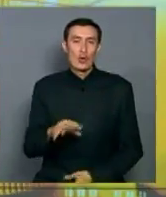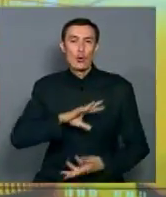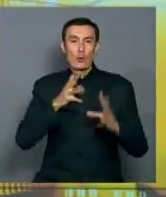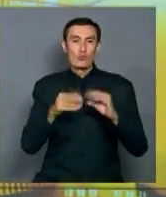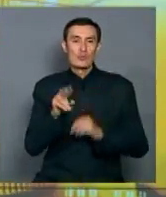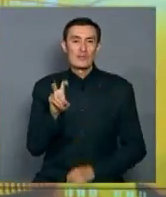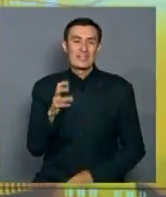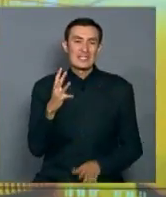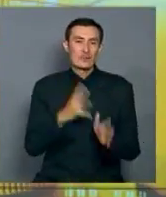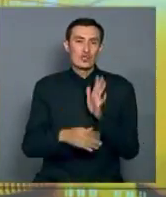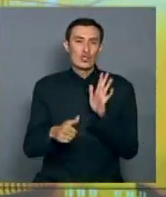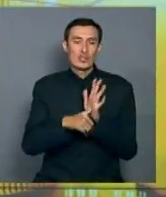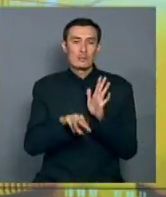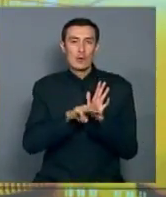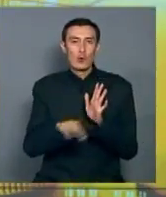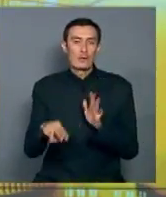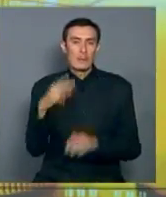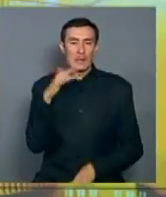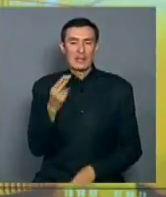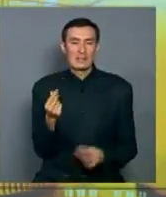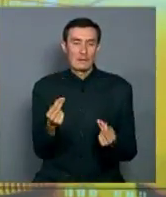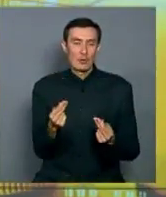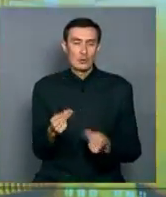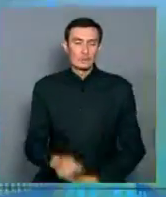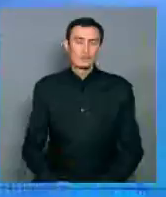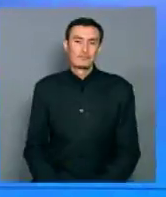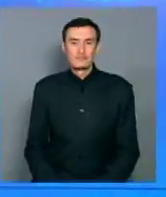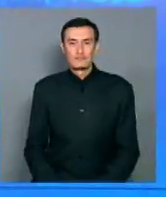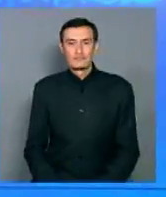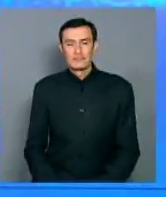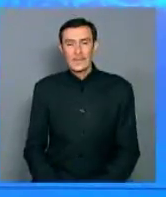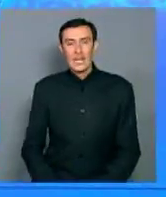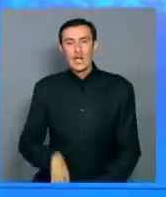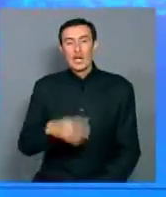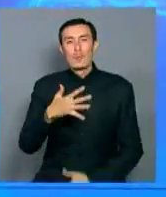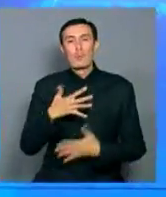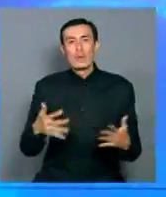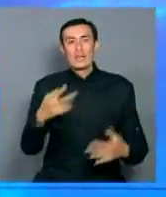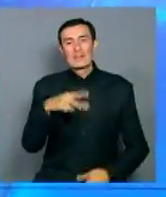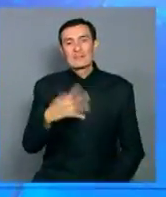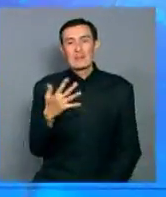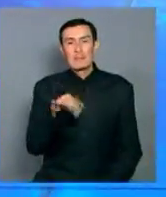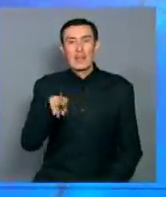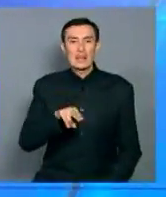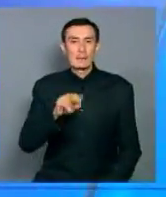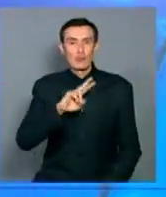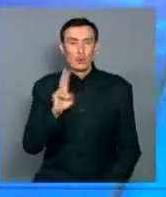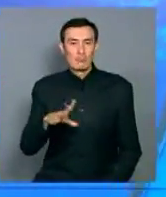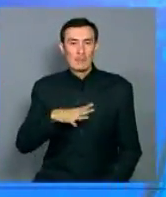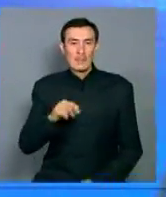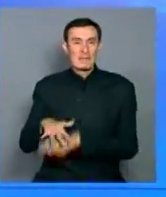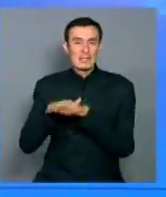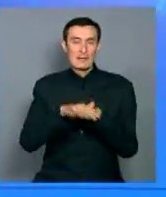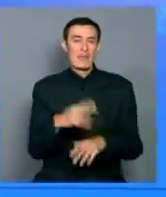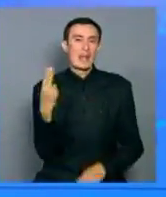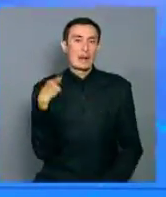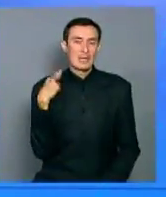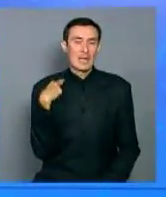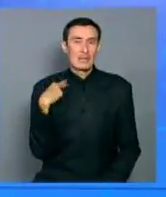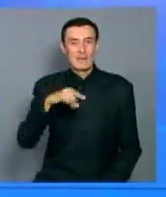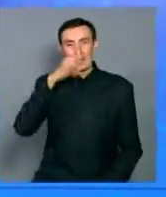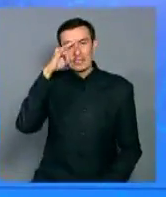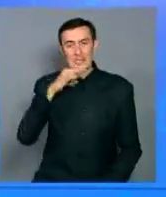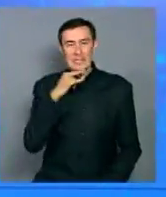торгов – 296 миллионов в американской валюте. Более 25 миллиардов долларов было инвестировано в